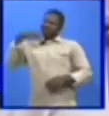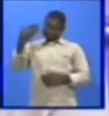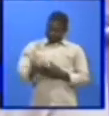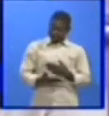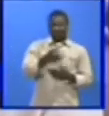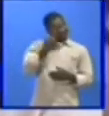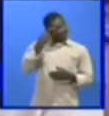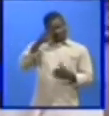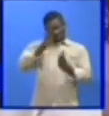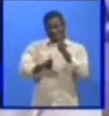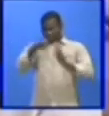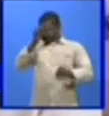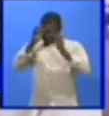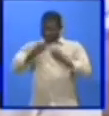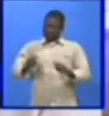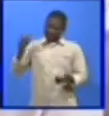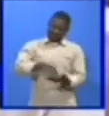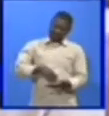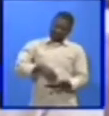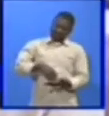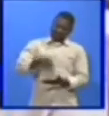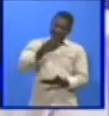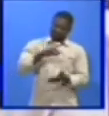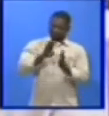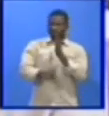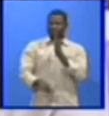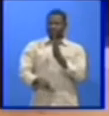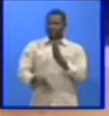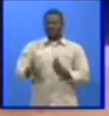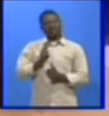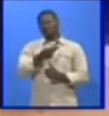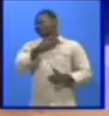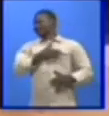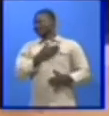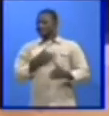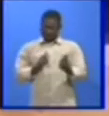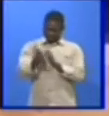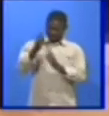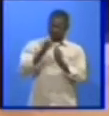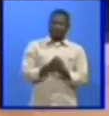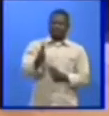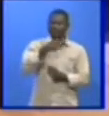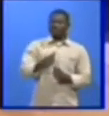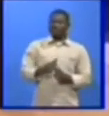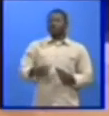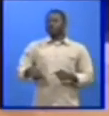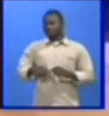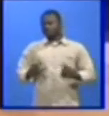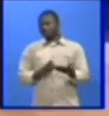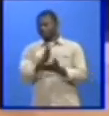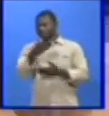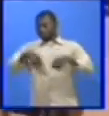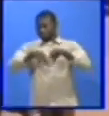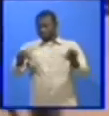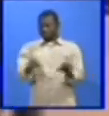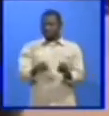encore faire des efforts pour encore baisser, ça allait nous arranger. Du quartier Amdalaï à Paspanga jusqu'à Dapoya,